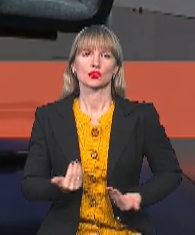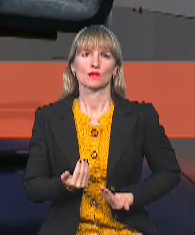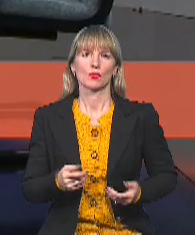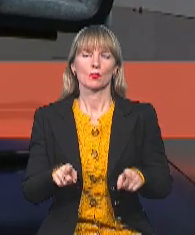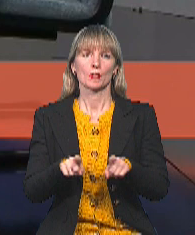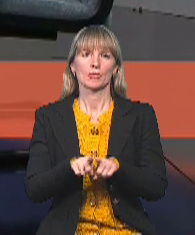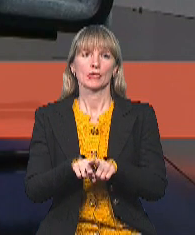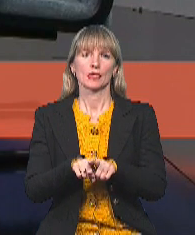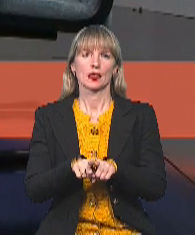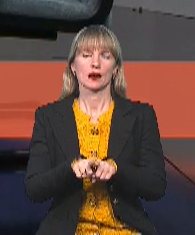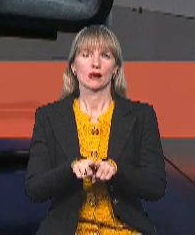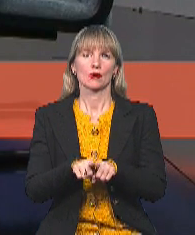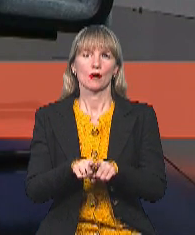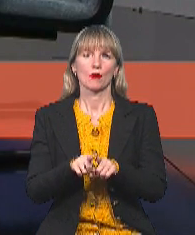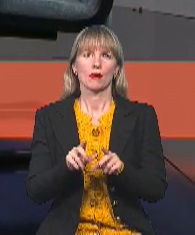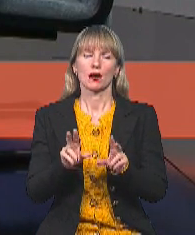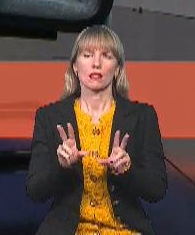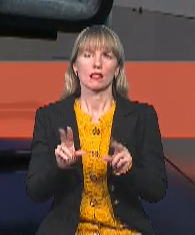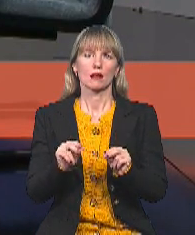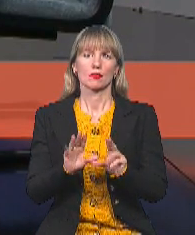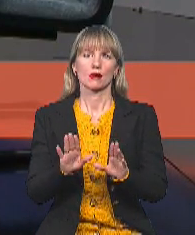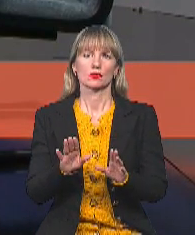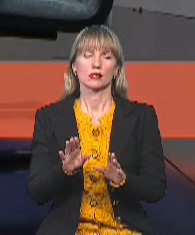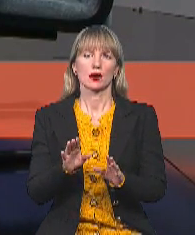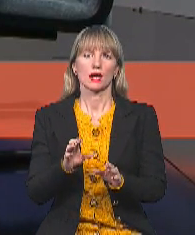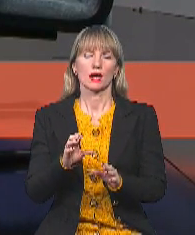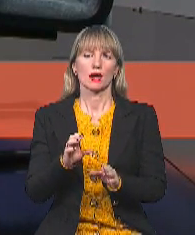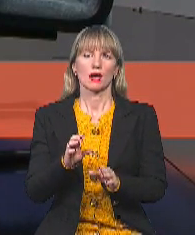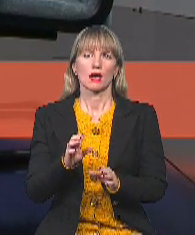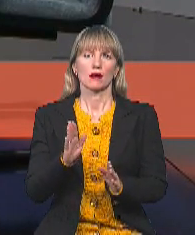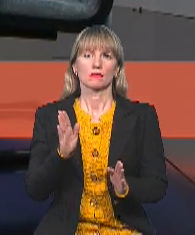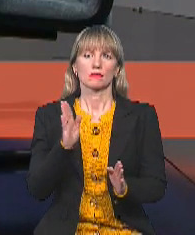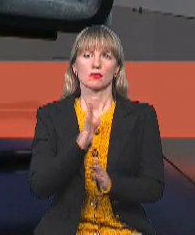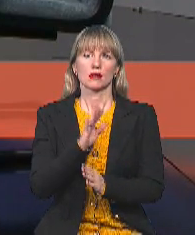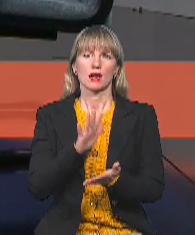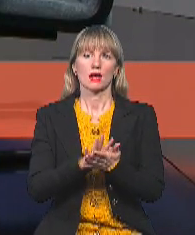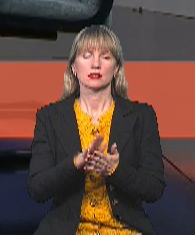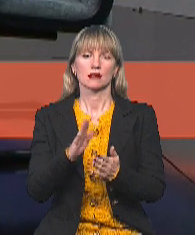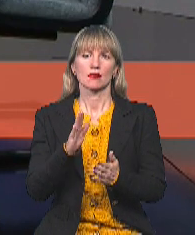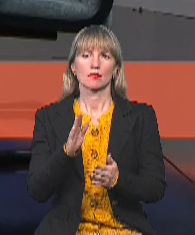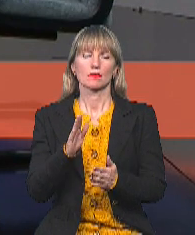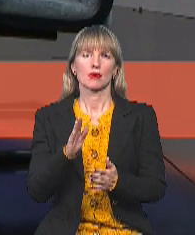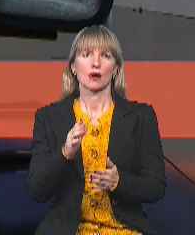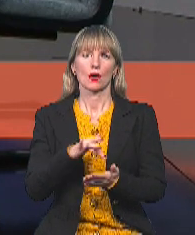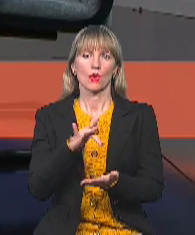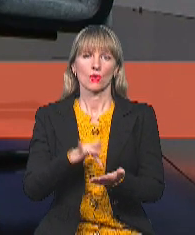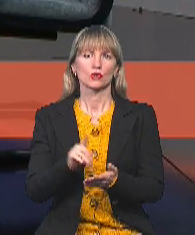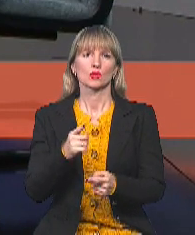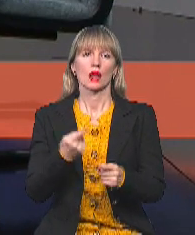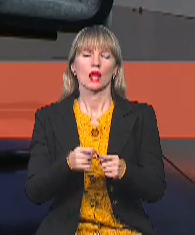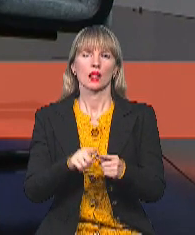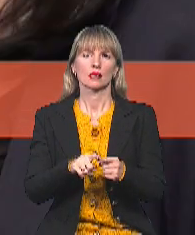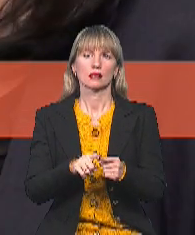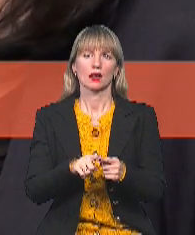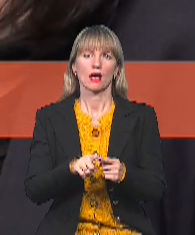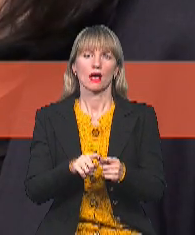таком неблагополучном, экологическом городе, что вот эта маммография, это очень хорошо, что